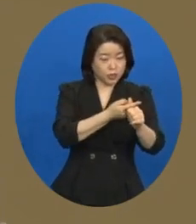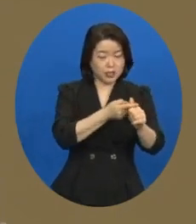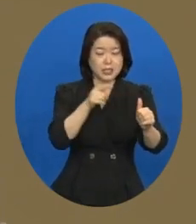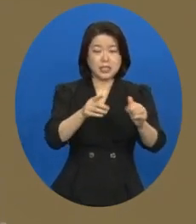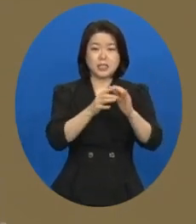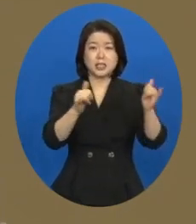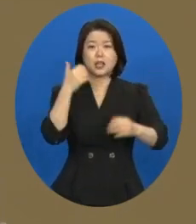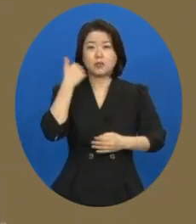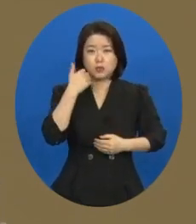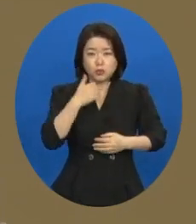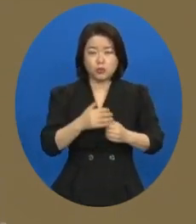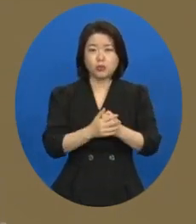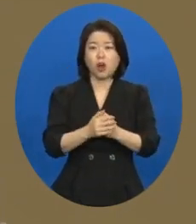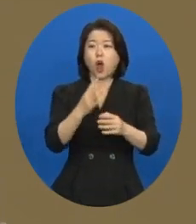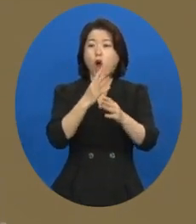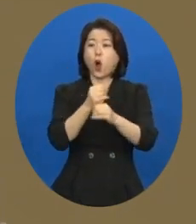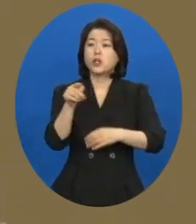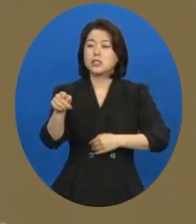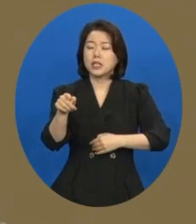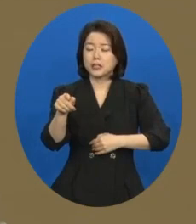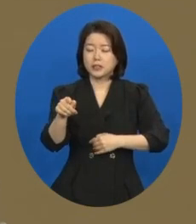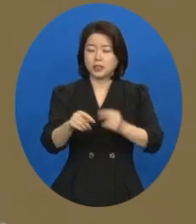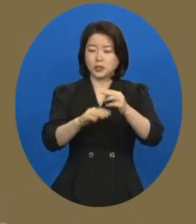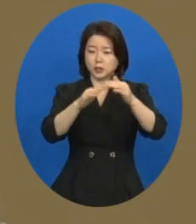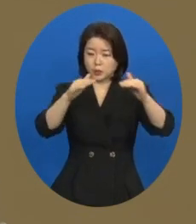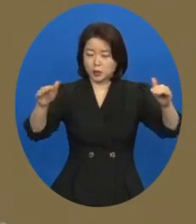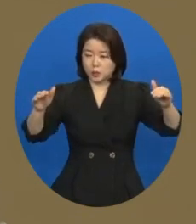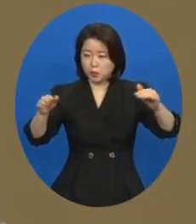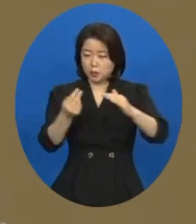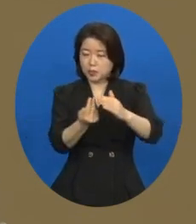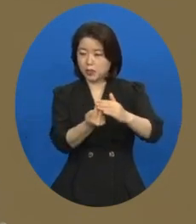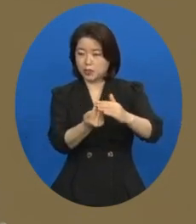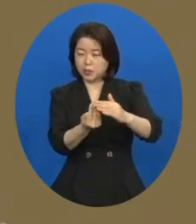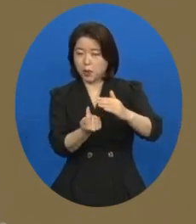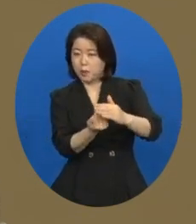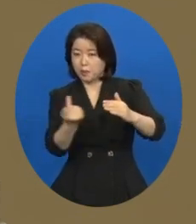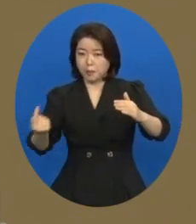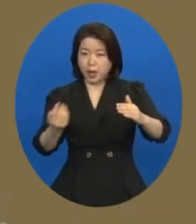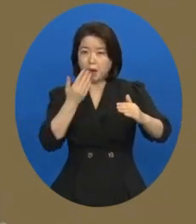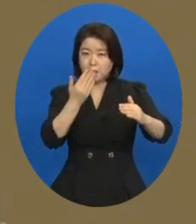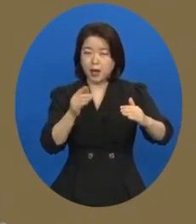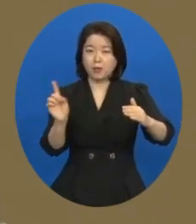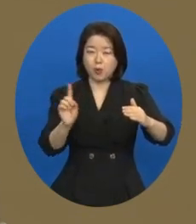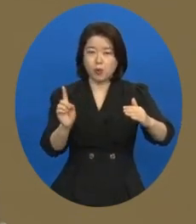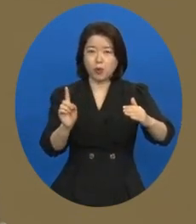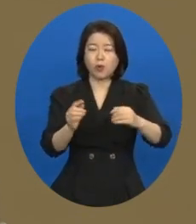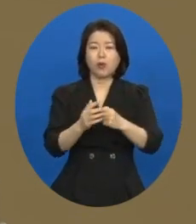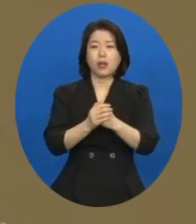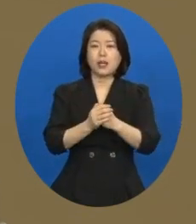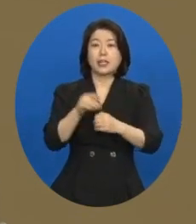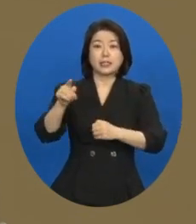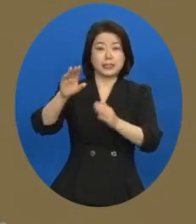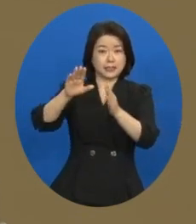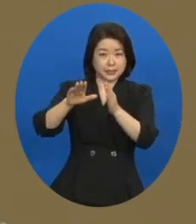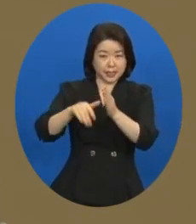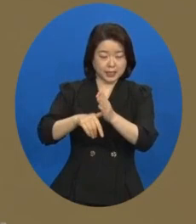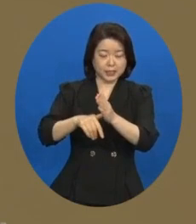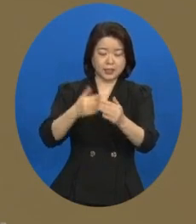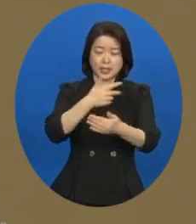사람이 언제 그 도피성에서 나올 수 있느냐 하면은 그 당시에